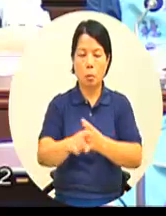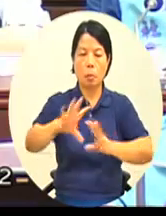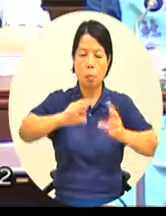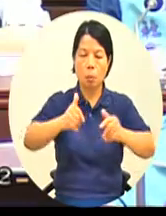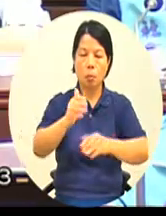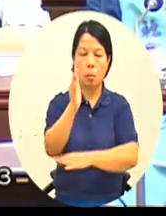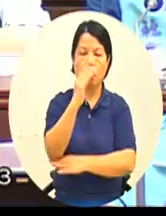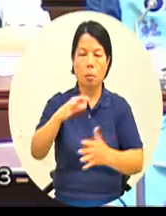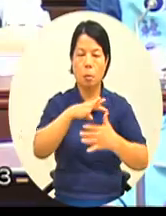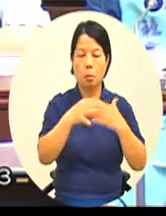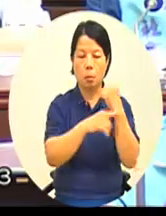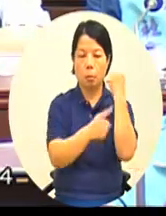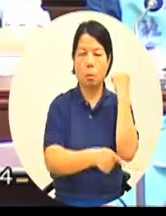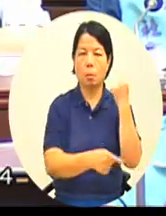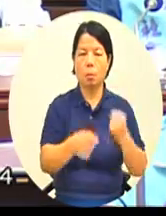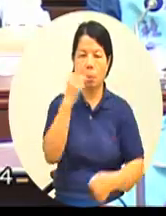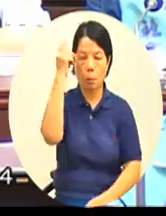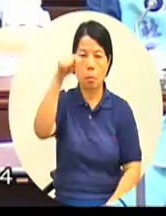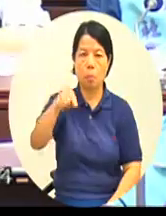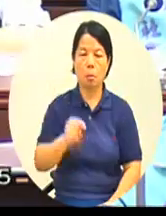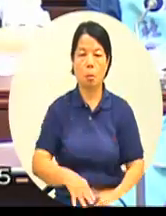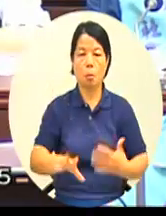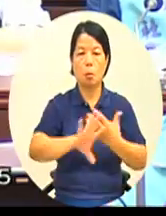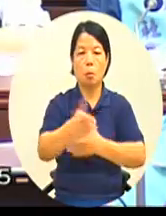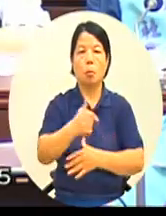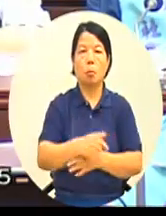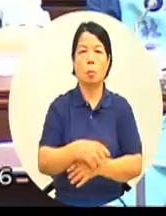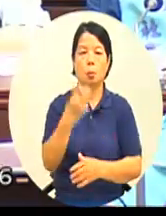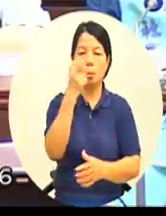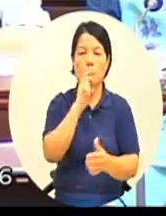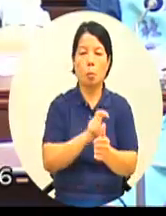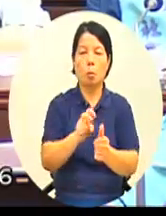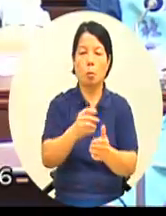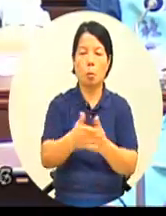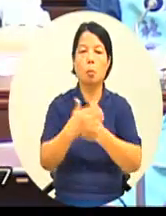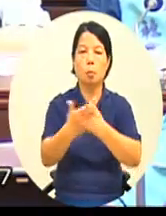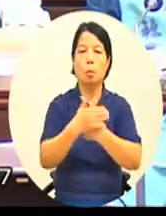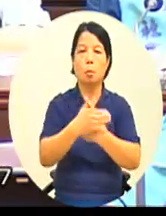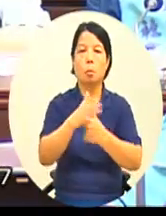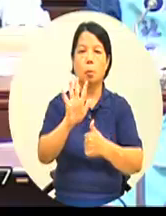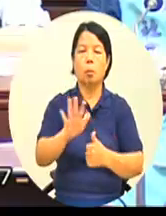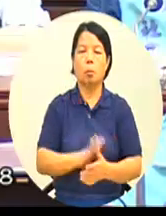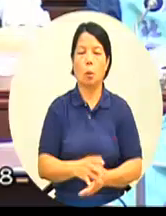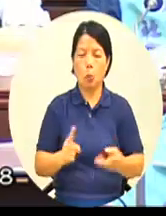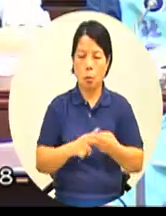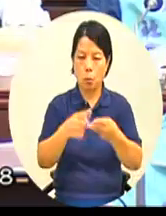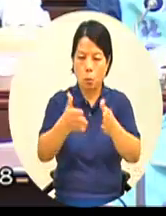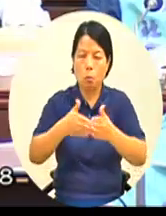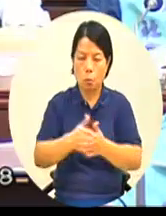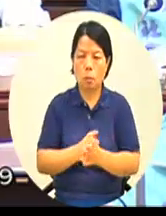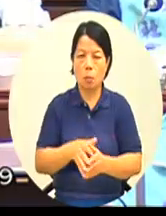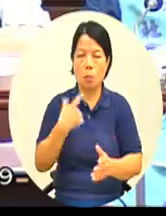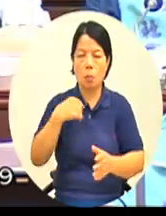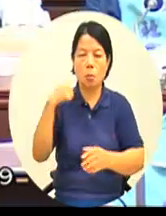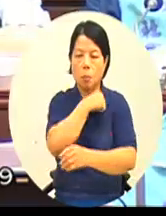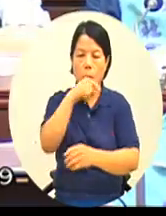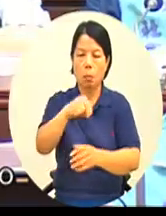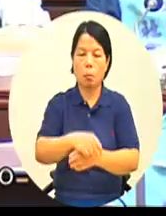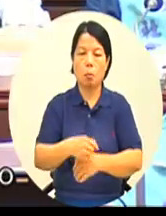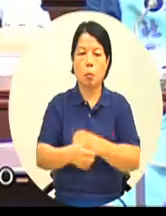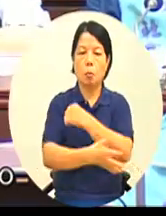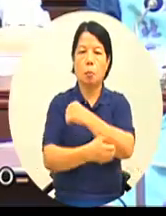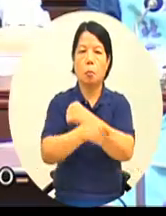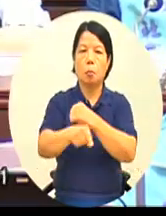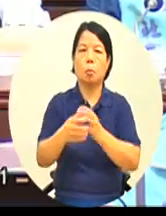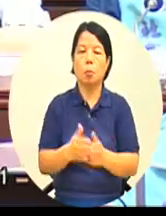策觉得外籍的看护是辅助的人力，主要还是要培植本国的本籍的。 但是